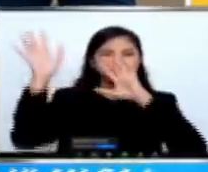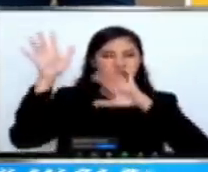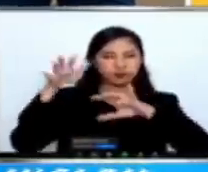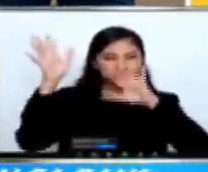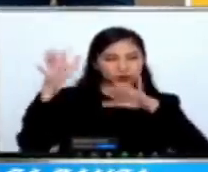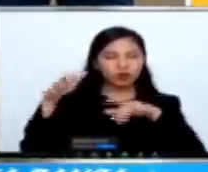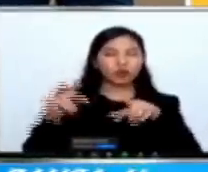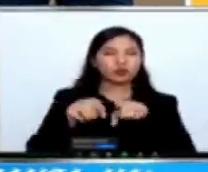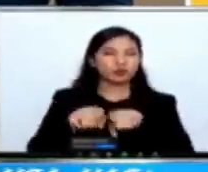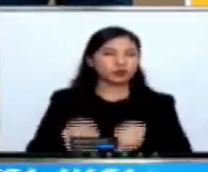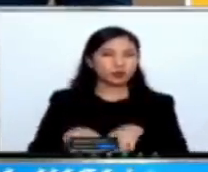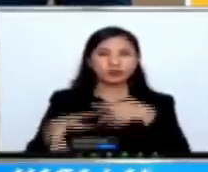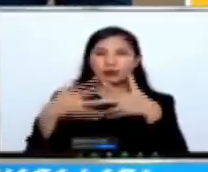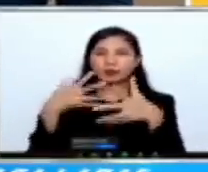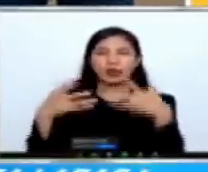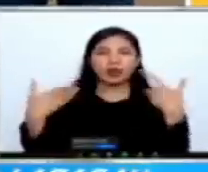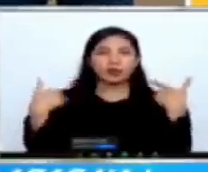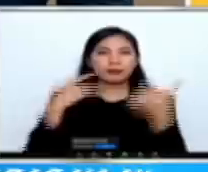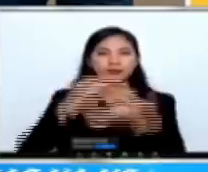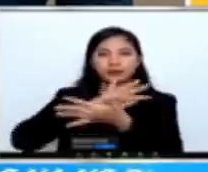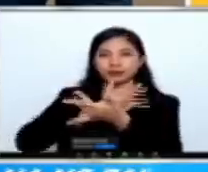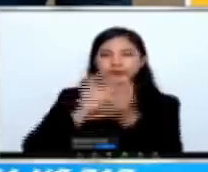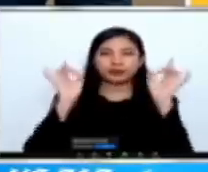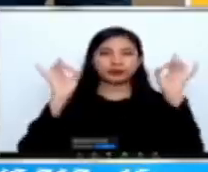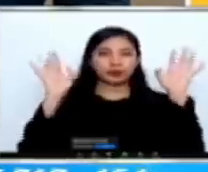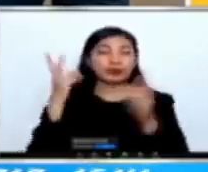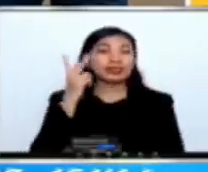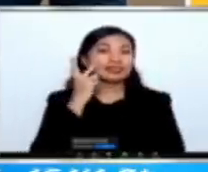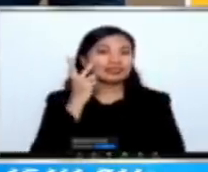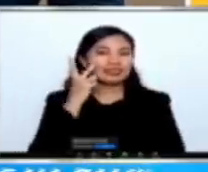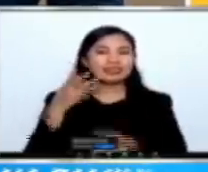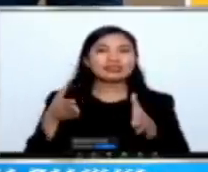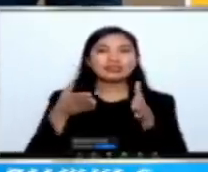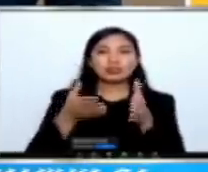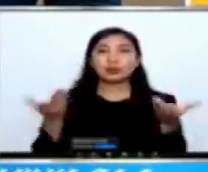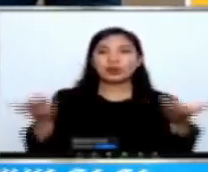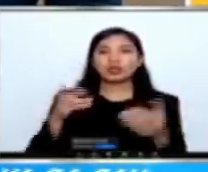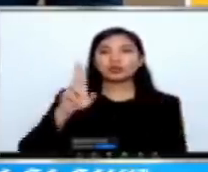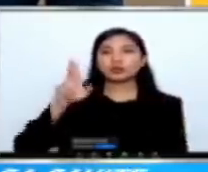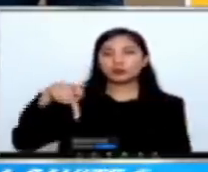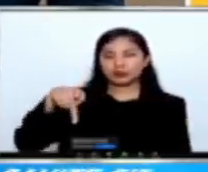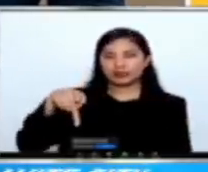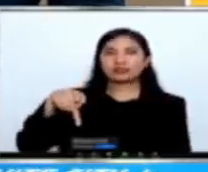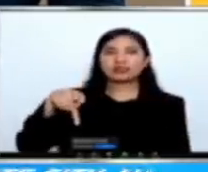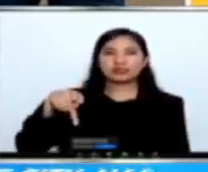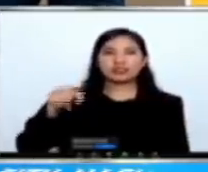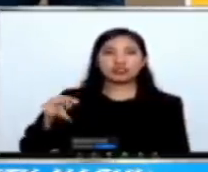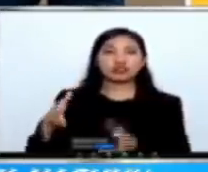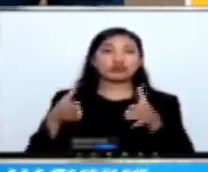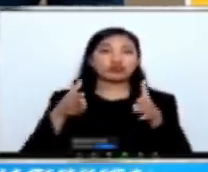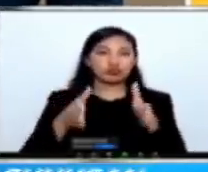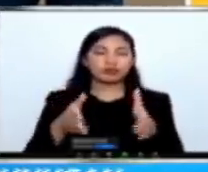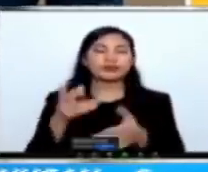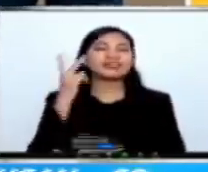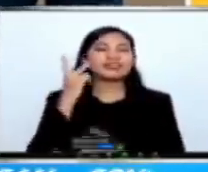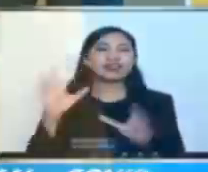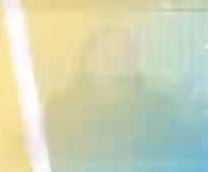sa University Avenue sa UP Diliman, kung saan nagtipo ng ilang ralista at may ulat on the spot si June